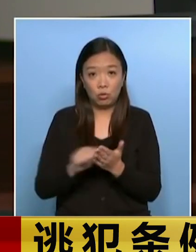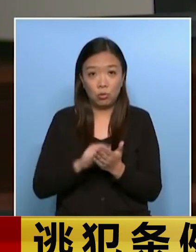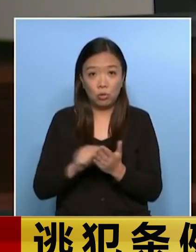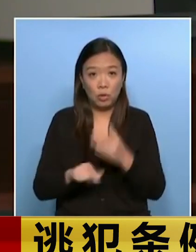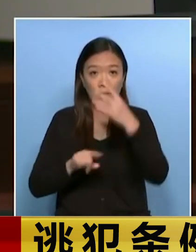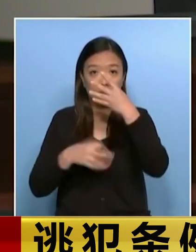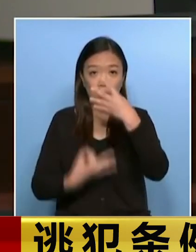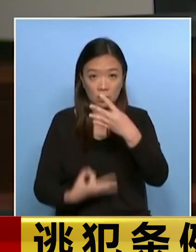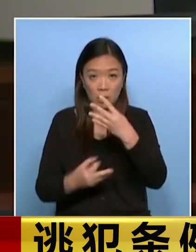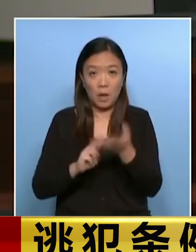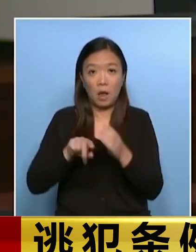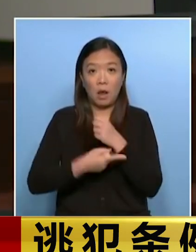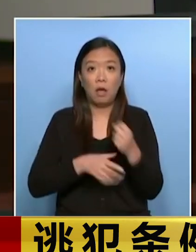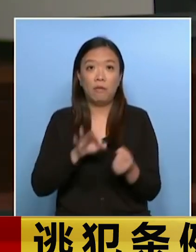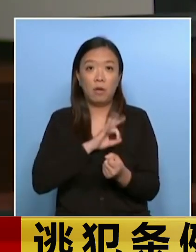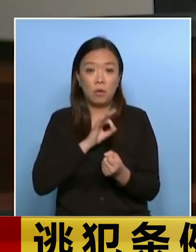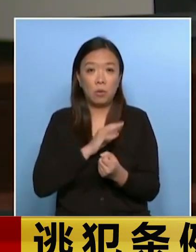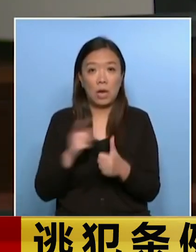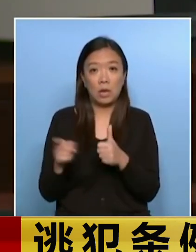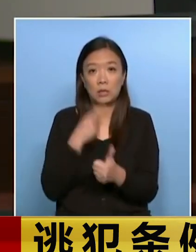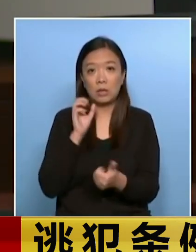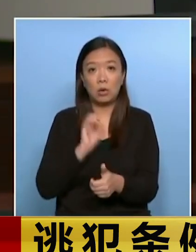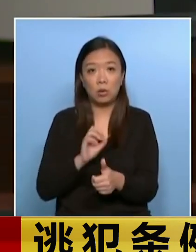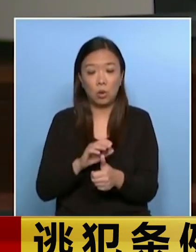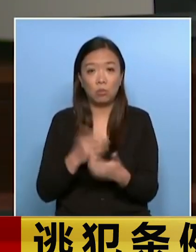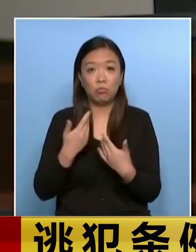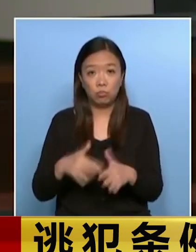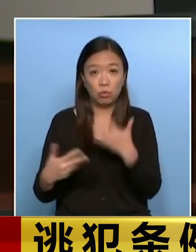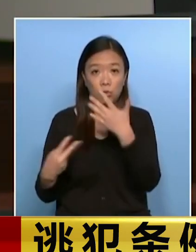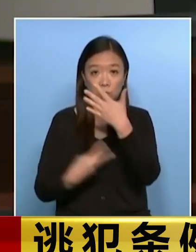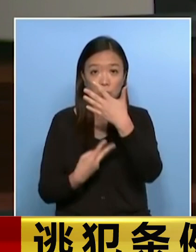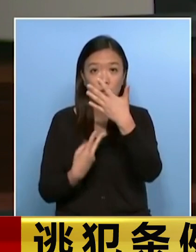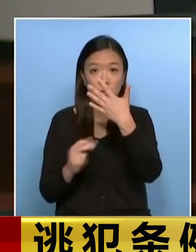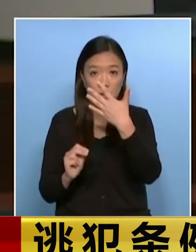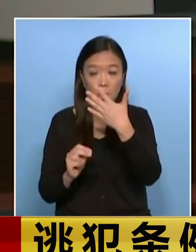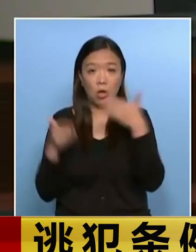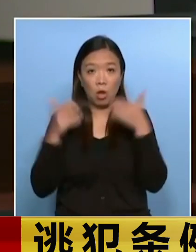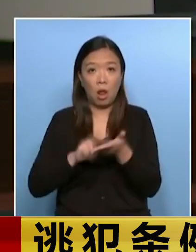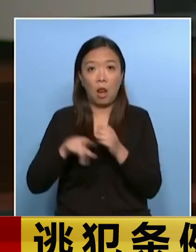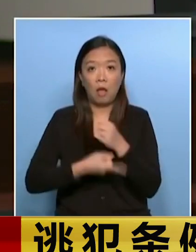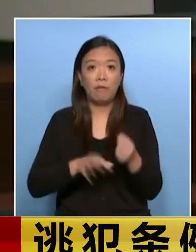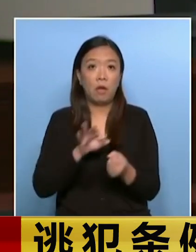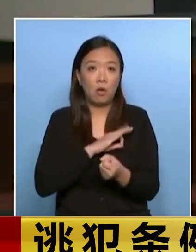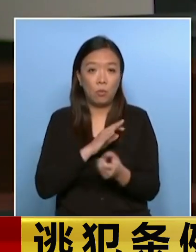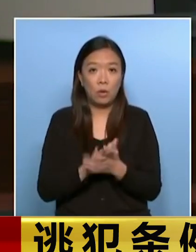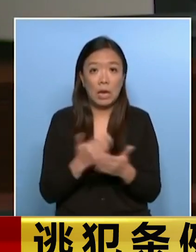撤回程序从下午两点五十七分展开，三点零一分完成，整个程序只是耗时五分钟。